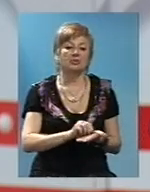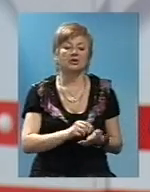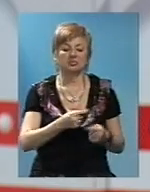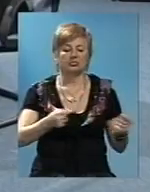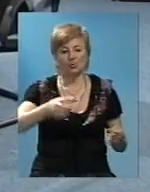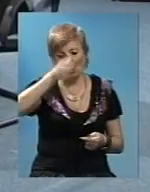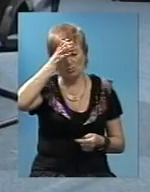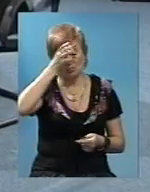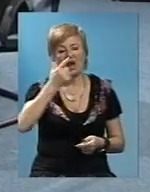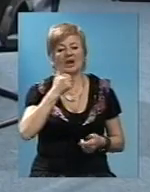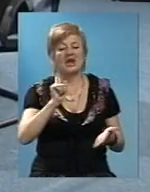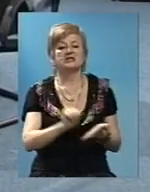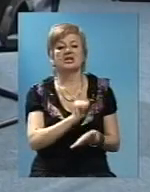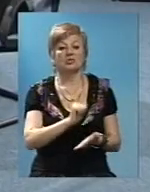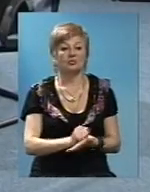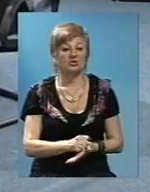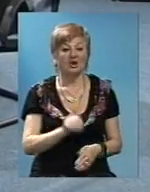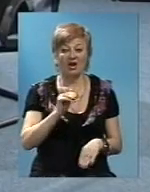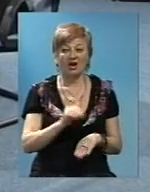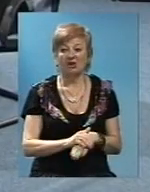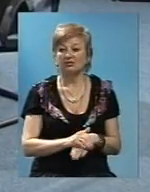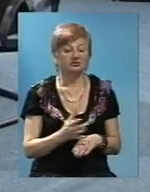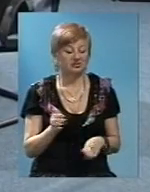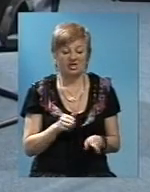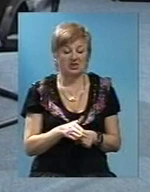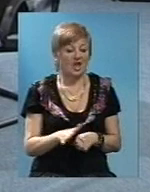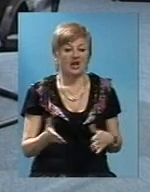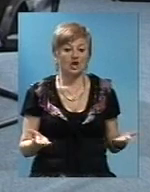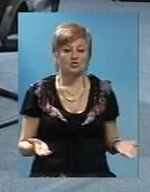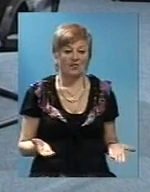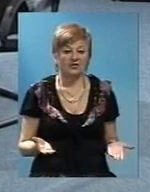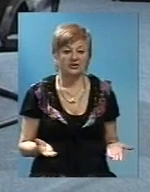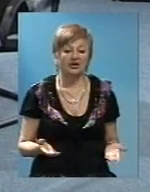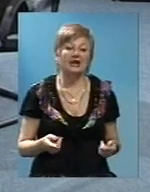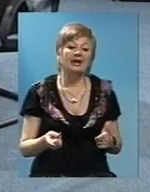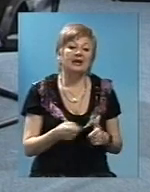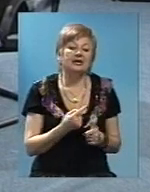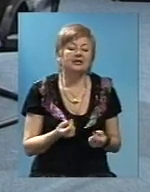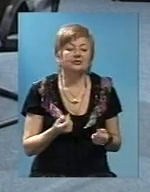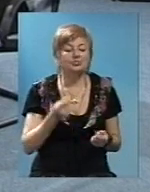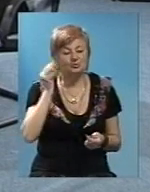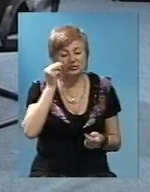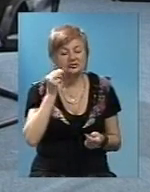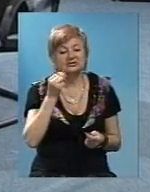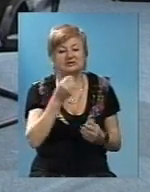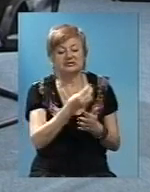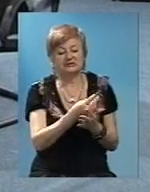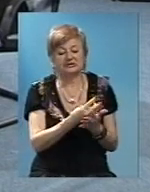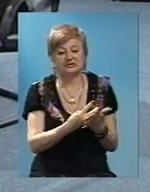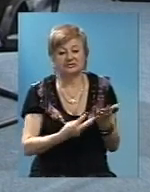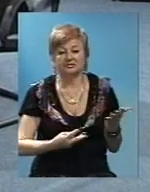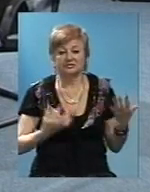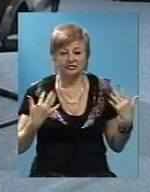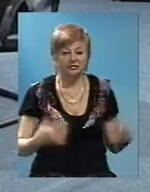освітами, з червоними дипломами насправді є в житті нереалізованим. І навпаки, люди, які там ледь-ледь там може навіть закінчили там середню